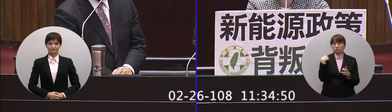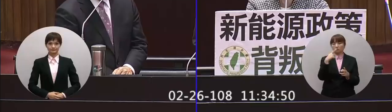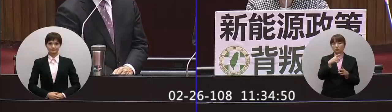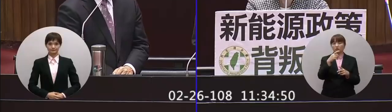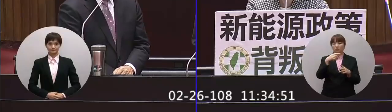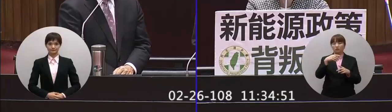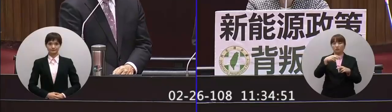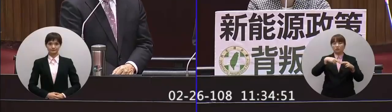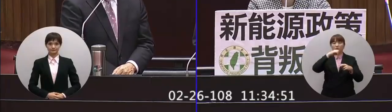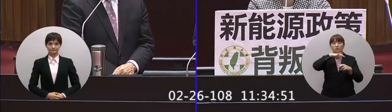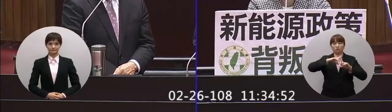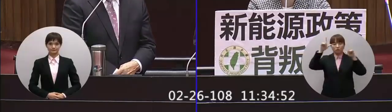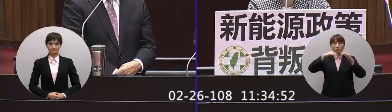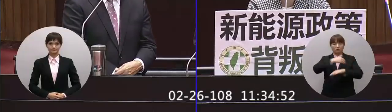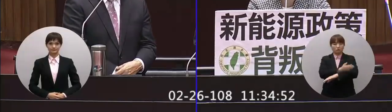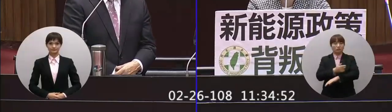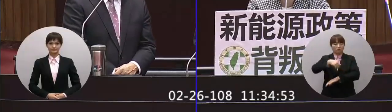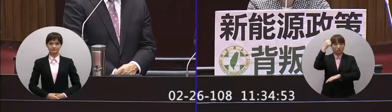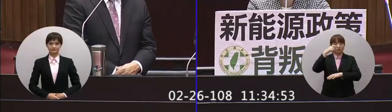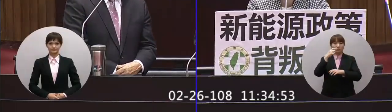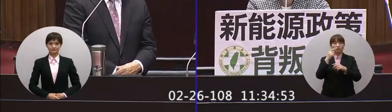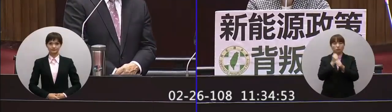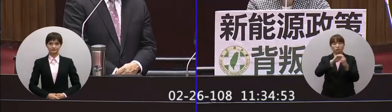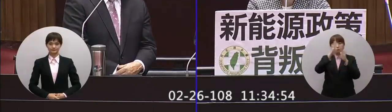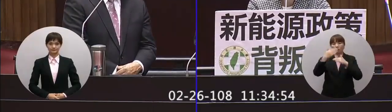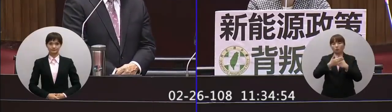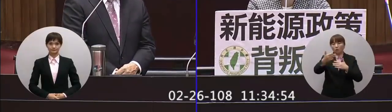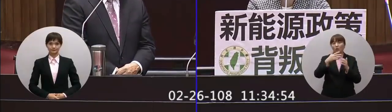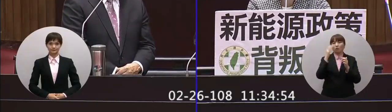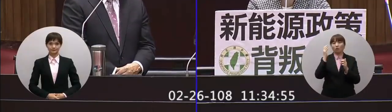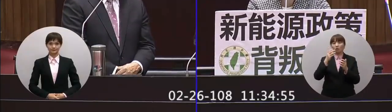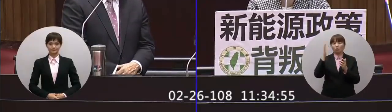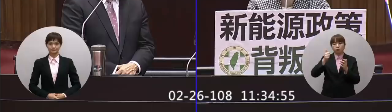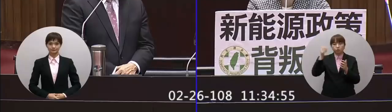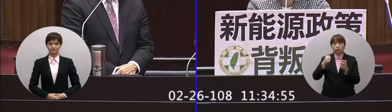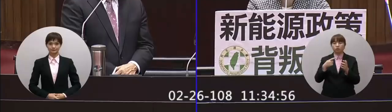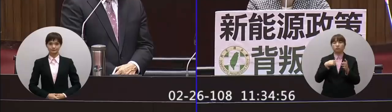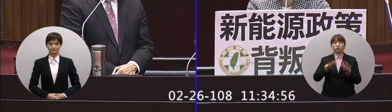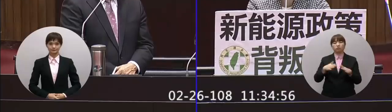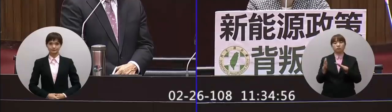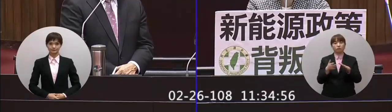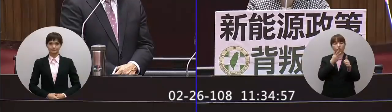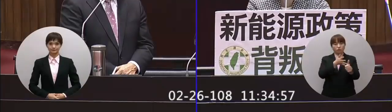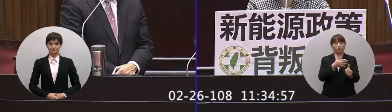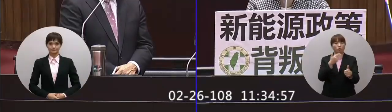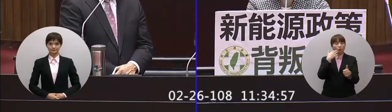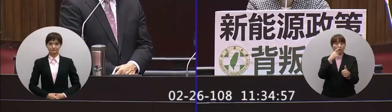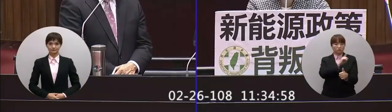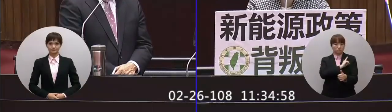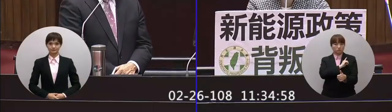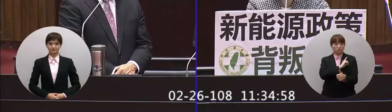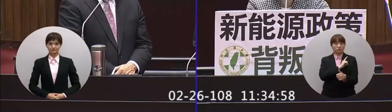时担任屏东县长您的整个过程，那我就直接请教苏院长好了。如果你这